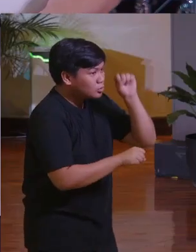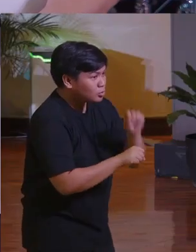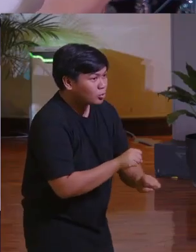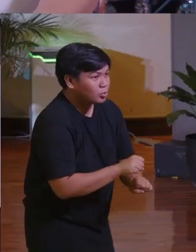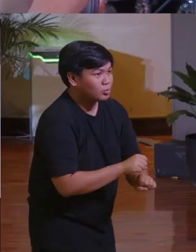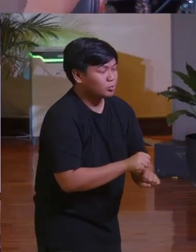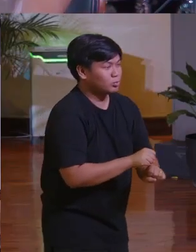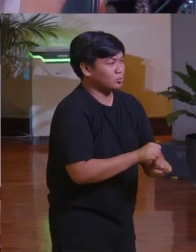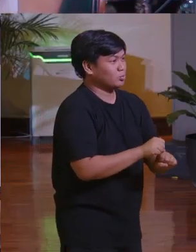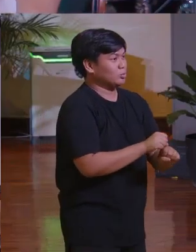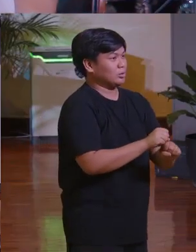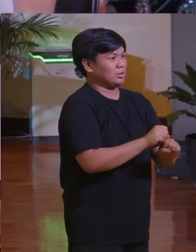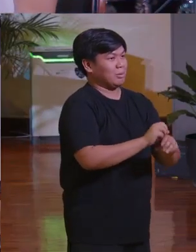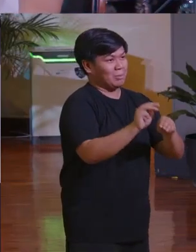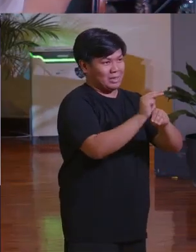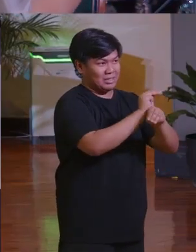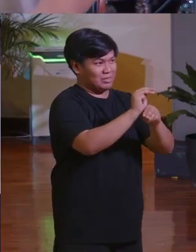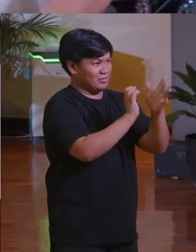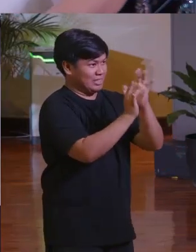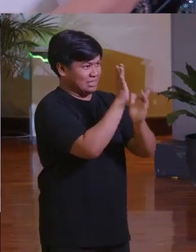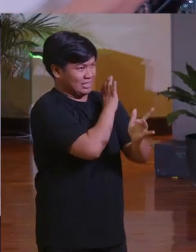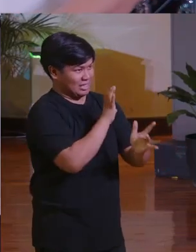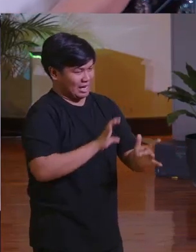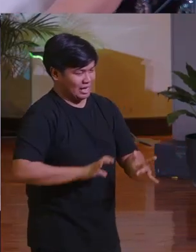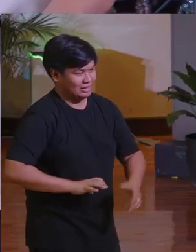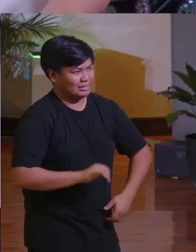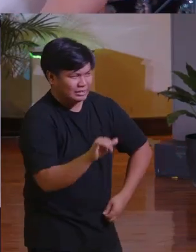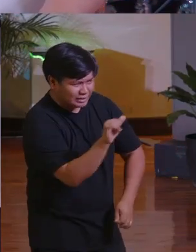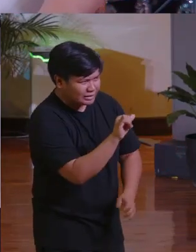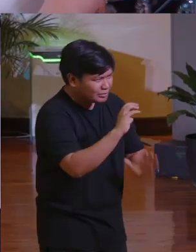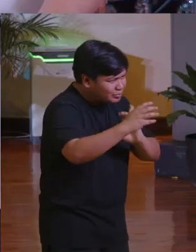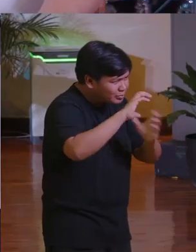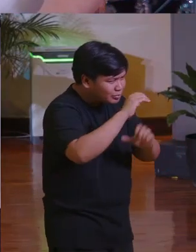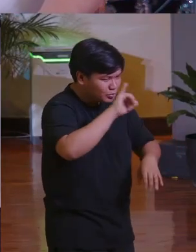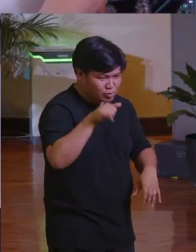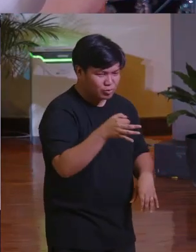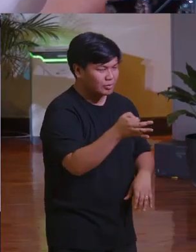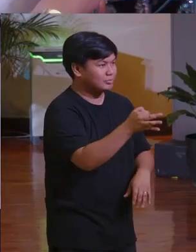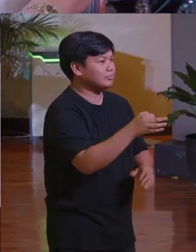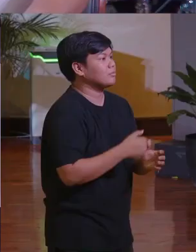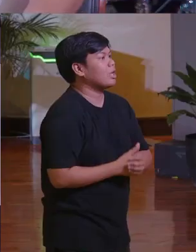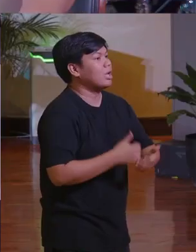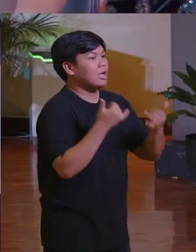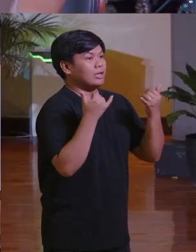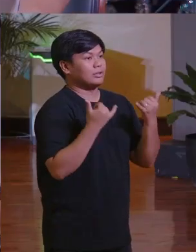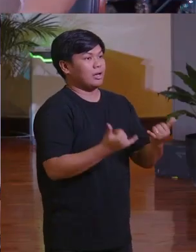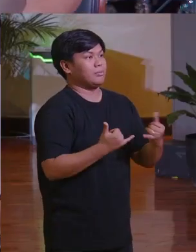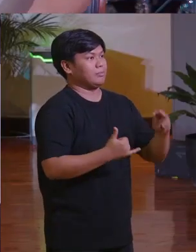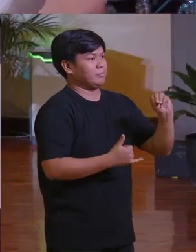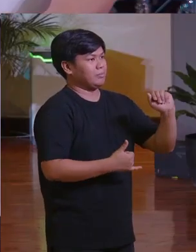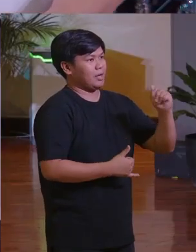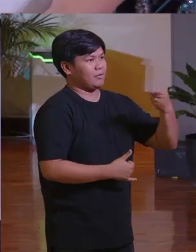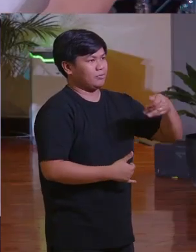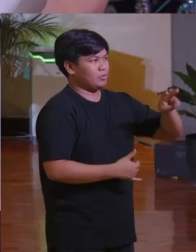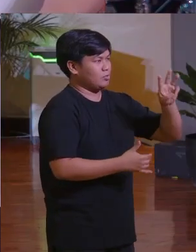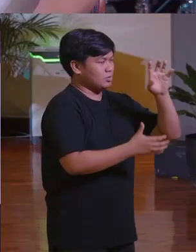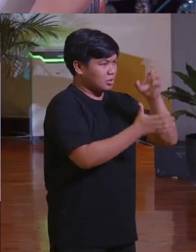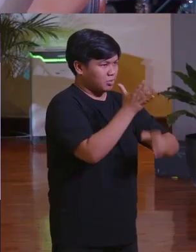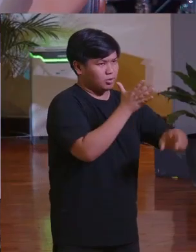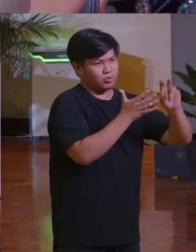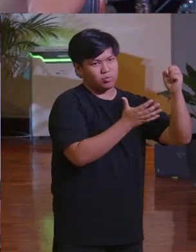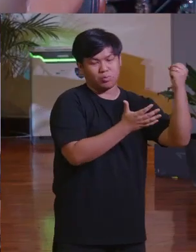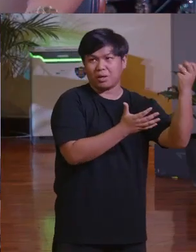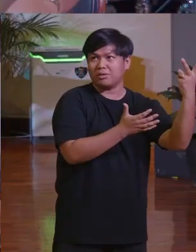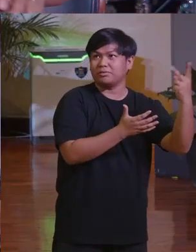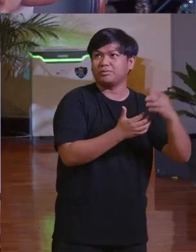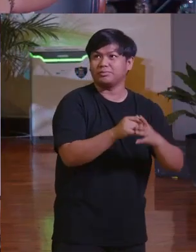siya ng ministeryo ni Jesus. Sa Matthew 12:38 to 41, pinag-aralan